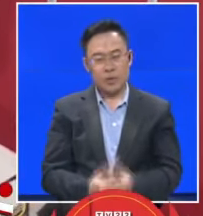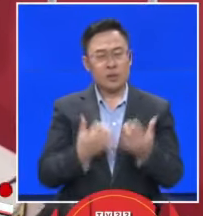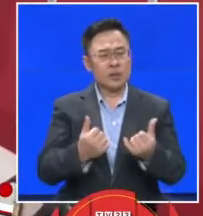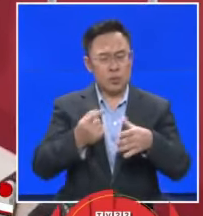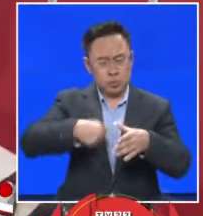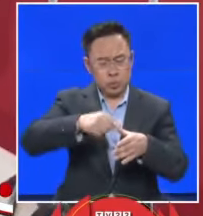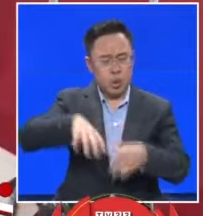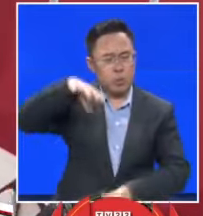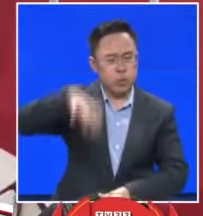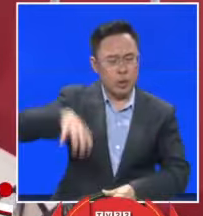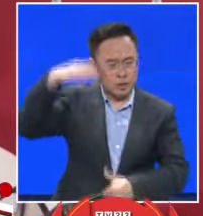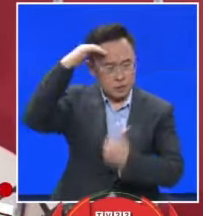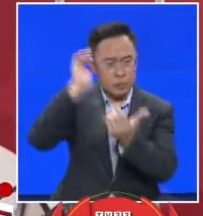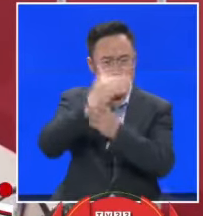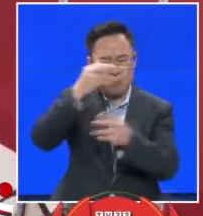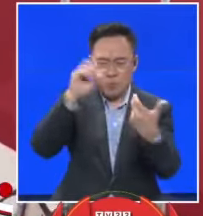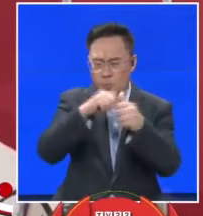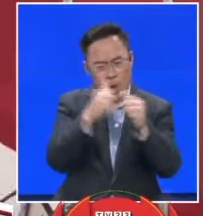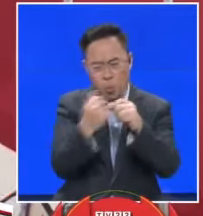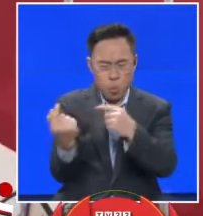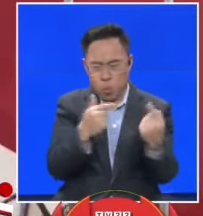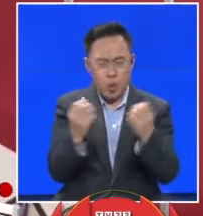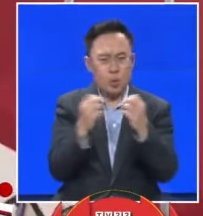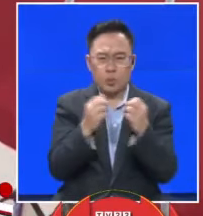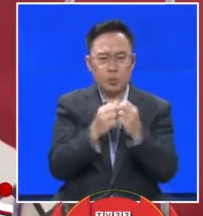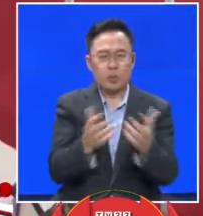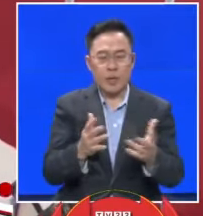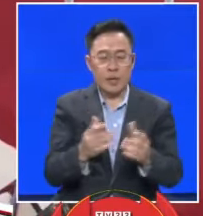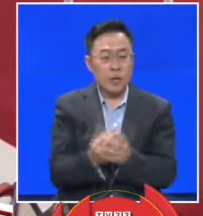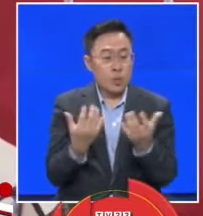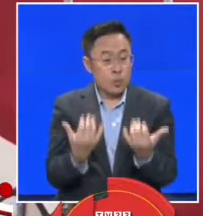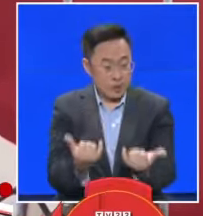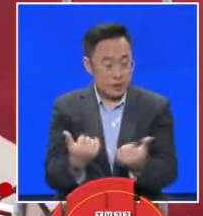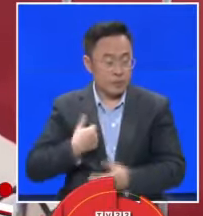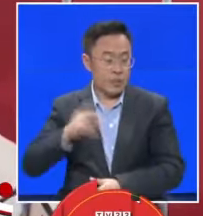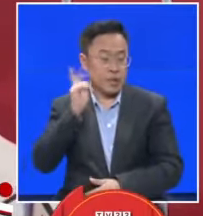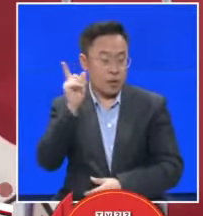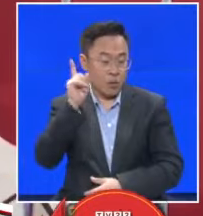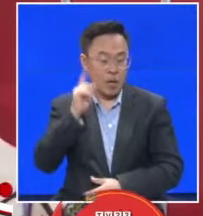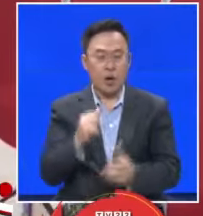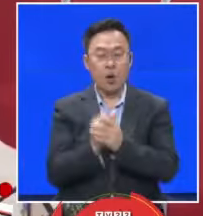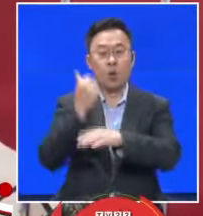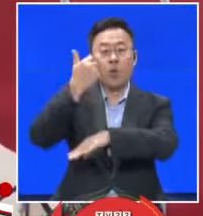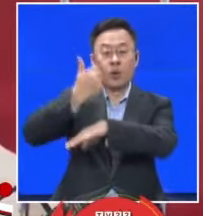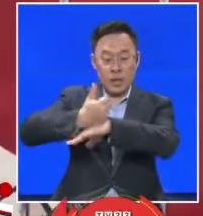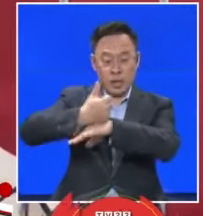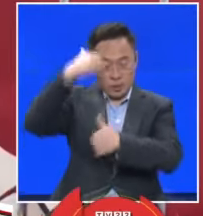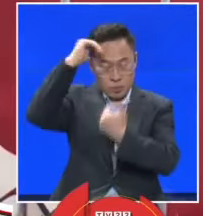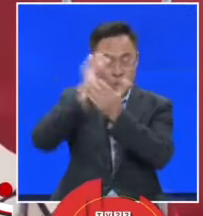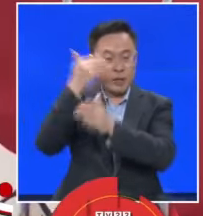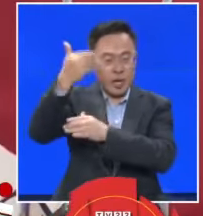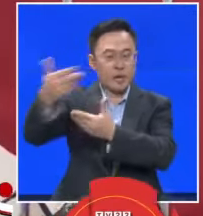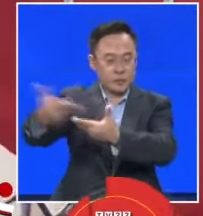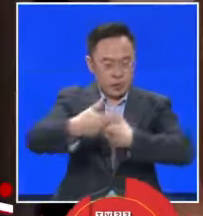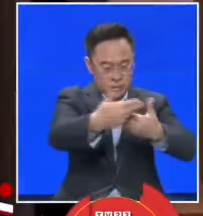ข่าวโอ้โหแบบนี้นี่มันก็เรื่องใหญ่นะครับวันนี้จริงๆตอนแรกมีข่าวเหมือนกันบอกว่าผบ.ตร.เตรียมเรียกฮะสอง